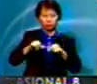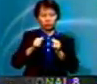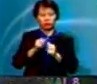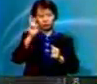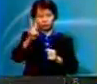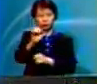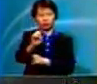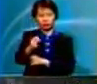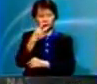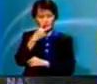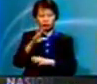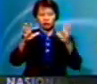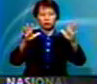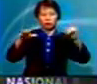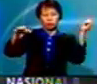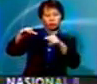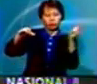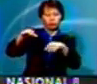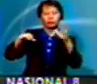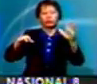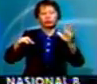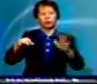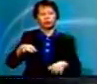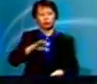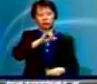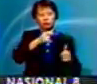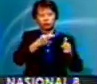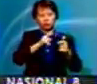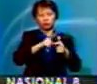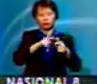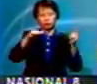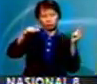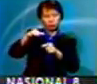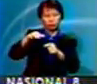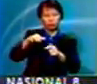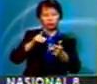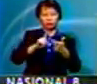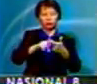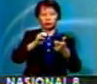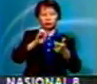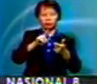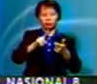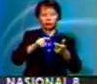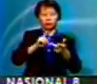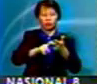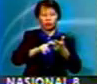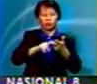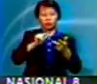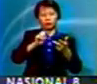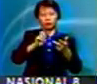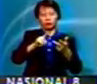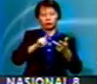kedua, menyaksikan 5 gol dihasilkan. Jordan Aaron Guerrero melakar hat-trick manakala Mandel dan Wade Matthew